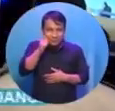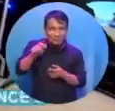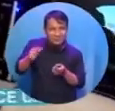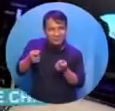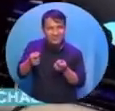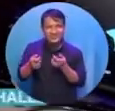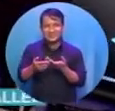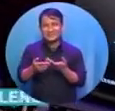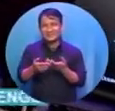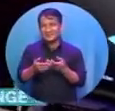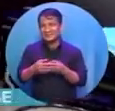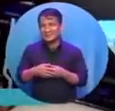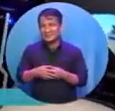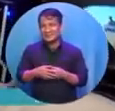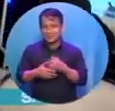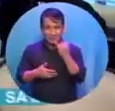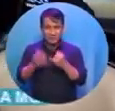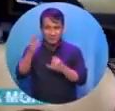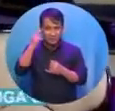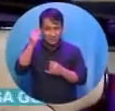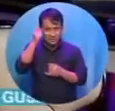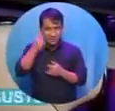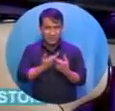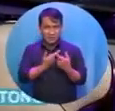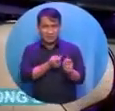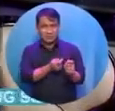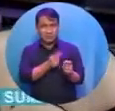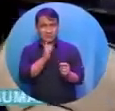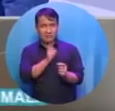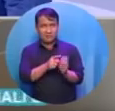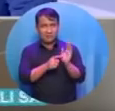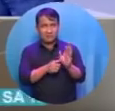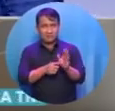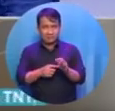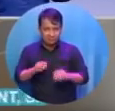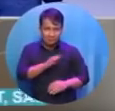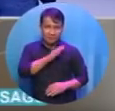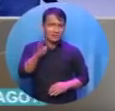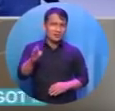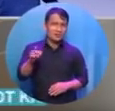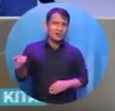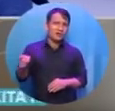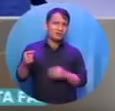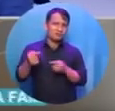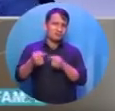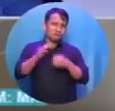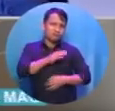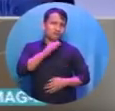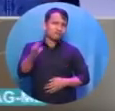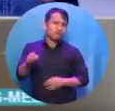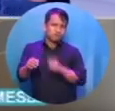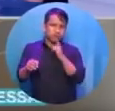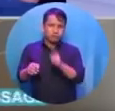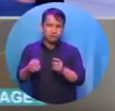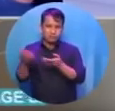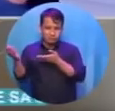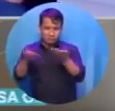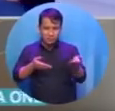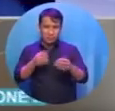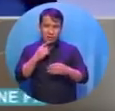Sagad din hanggang buto. Dahil si Idol ay mapagkakatiwalaan. Sa tapang, walang inuurungan. At sa paghatid